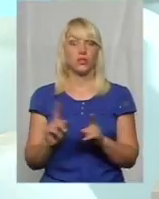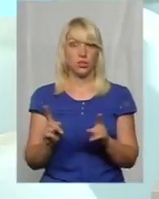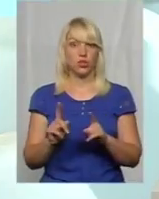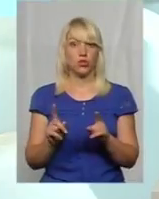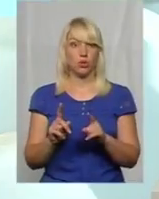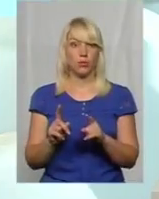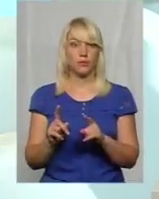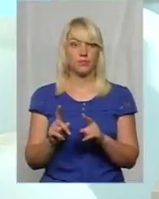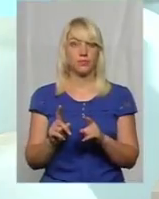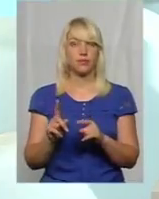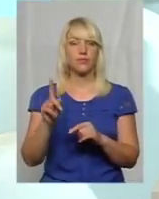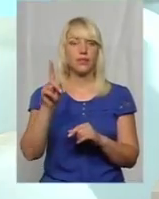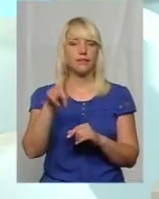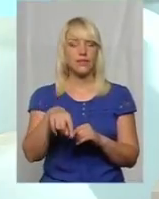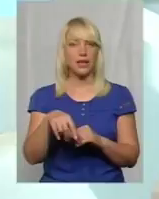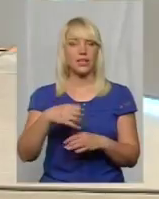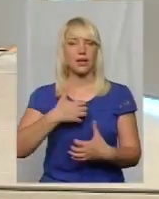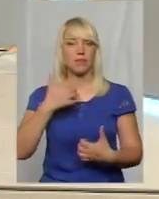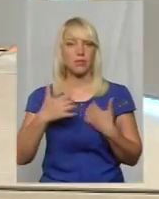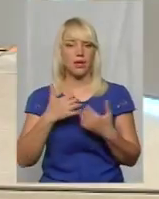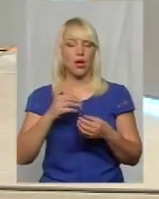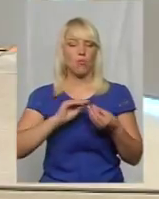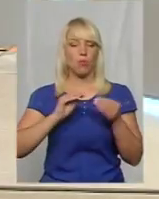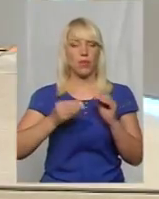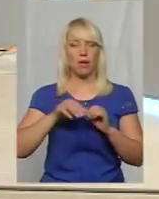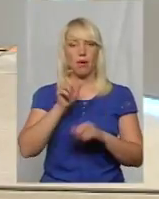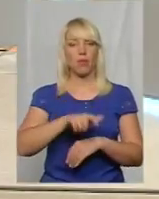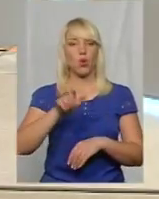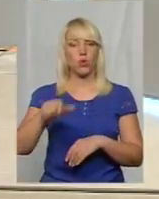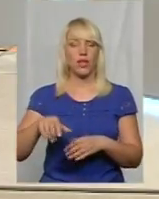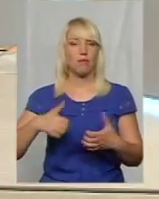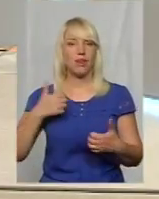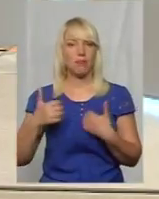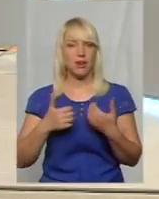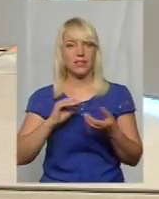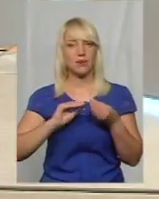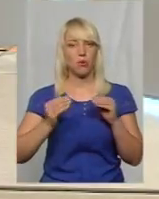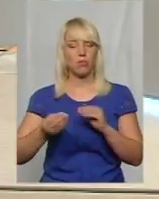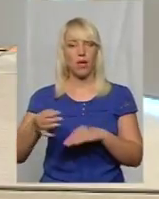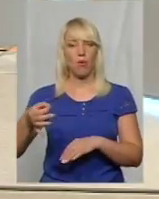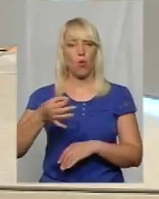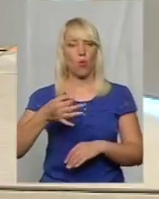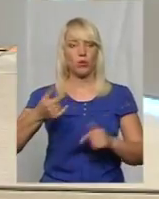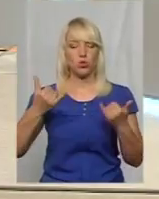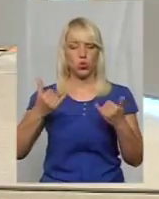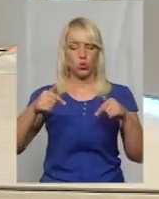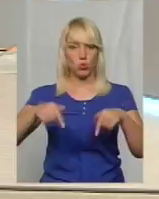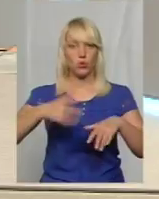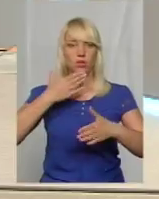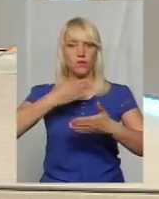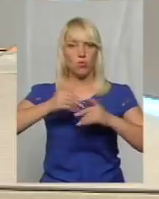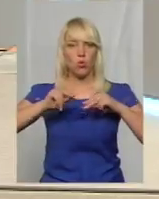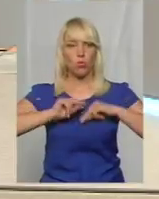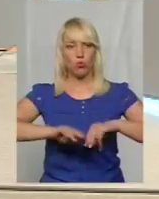все-таки перейматись проблемами людей, перейматись проблемами області, сьогодні тут на своєму робочому місці.